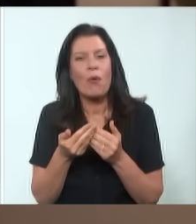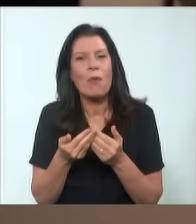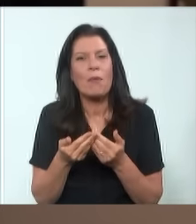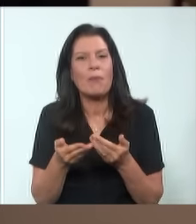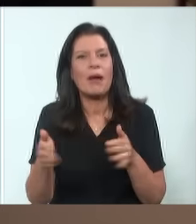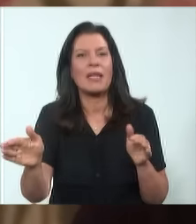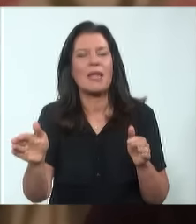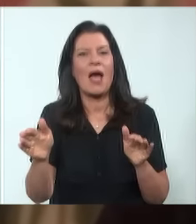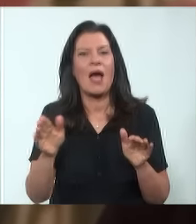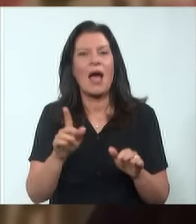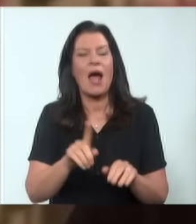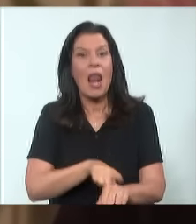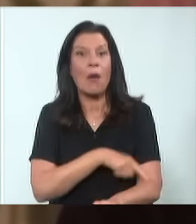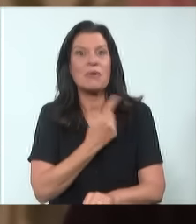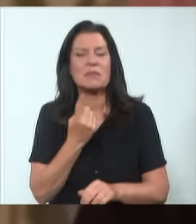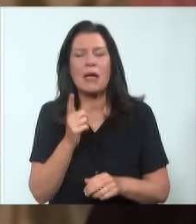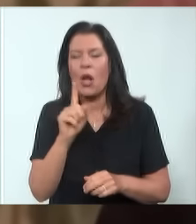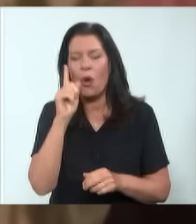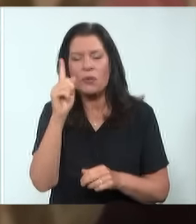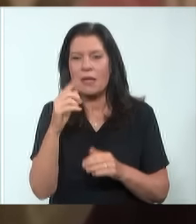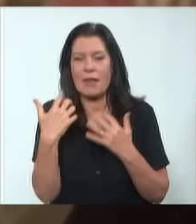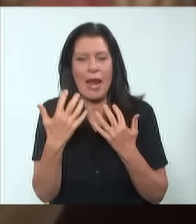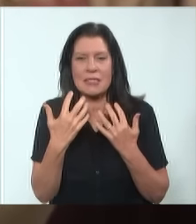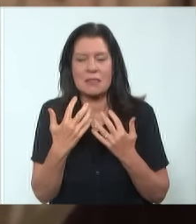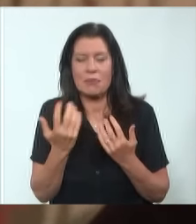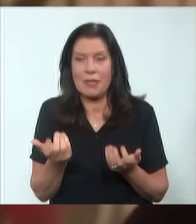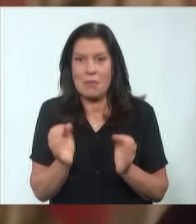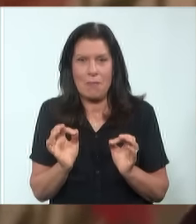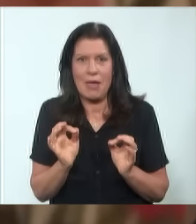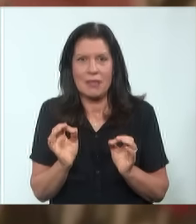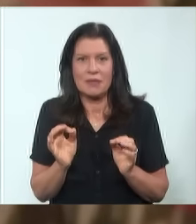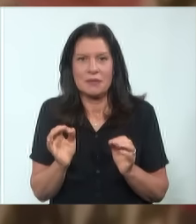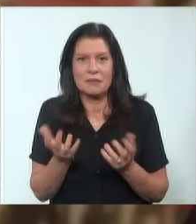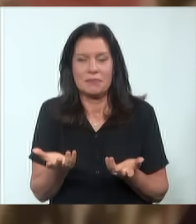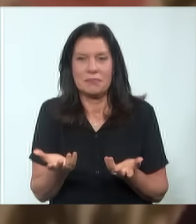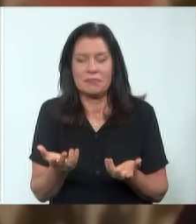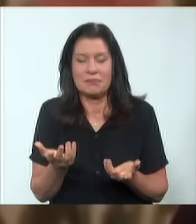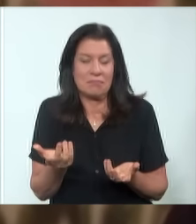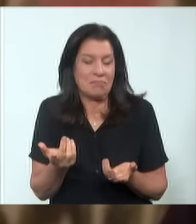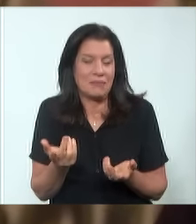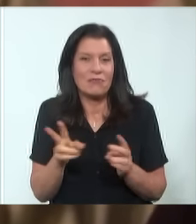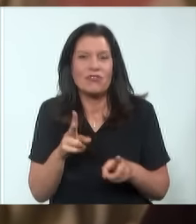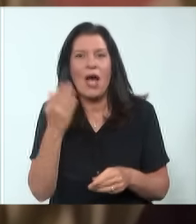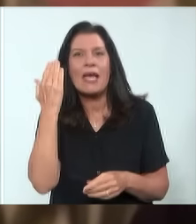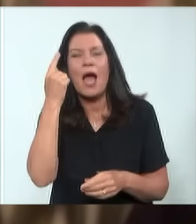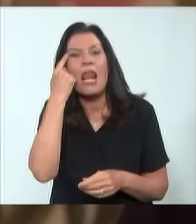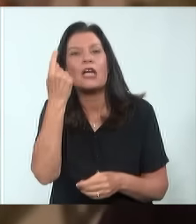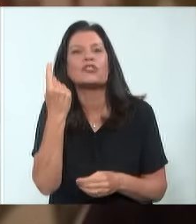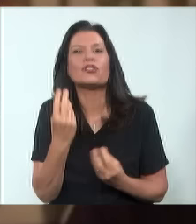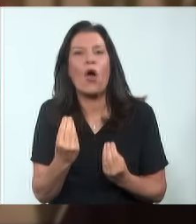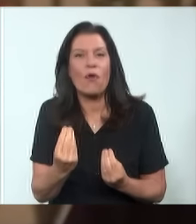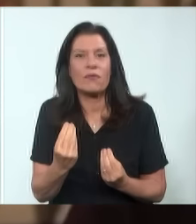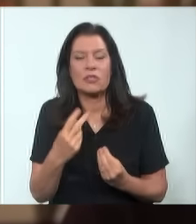אפילו. מי חשב שיומיים אחרי, את יודעת, שכל המקום הזה וכל העולם